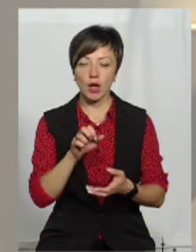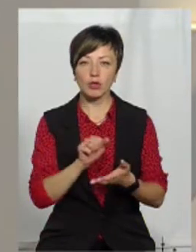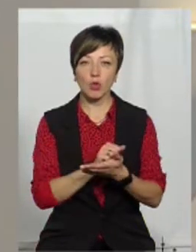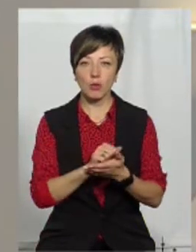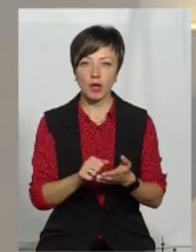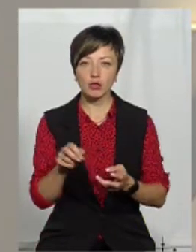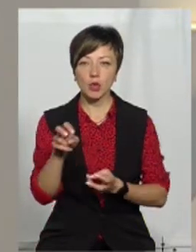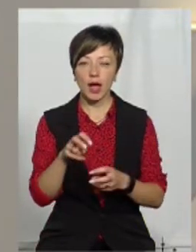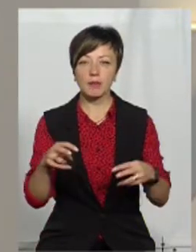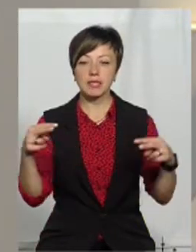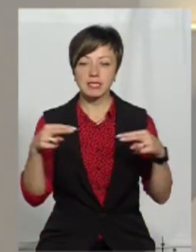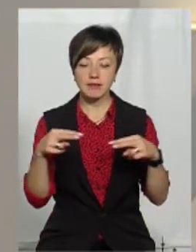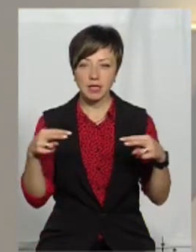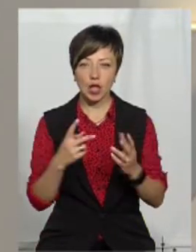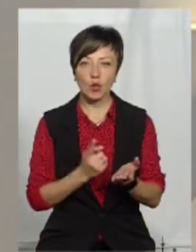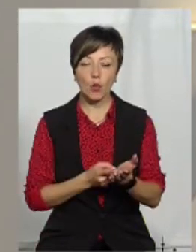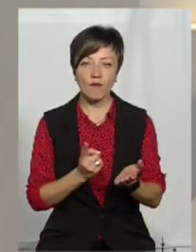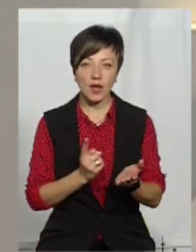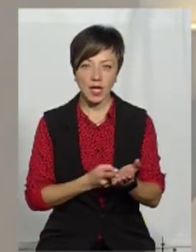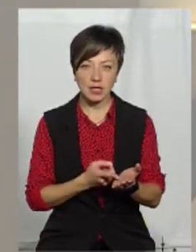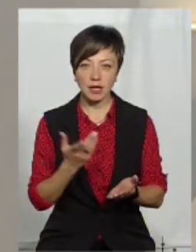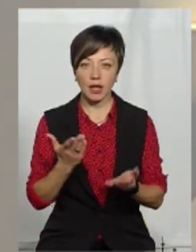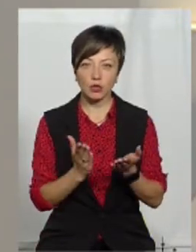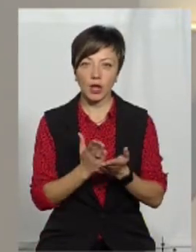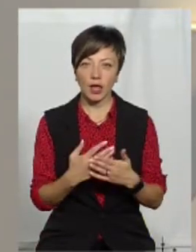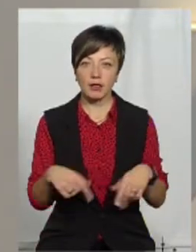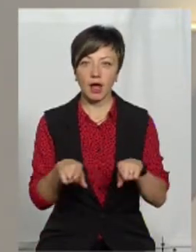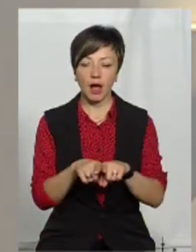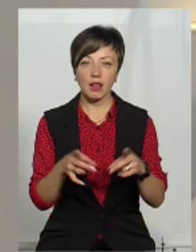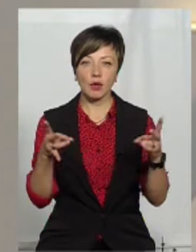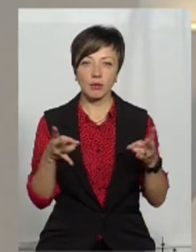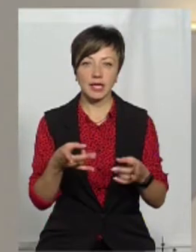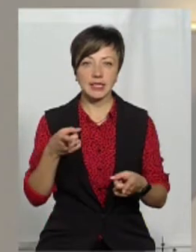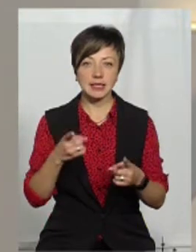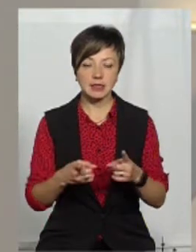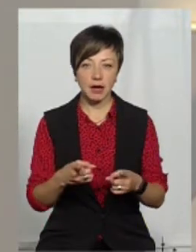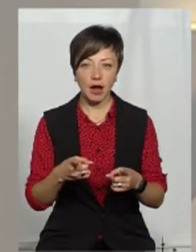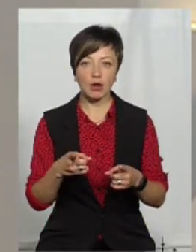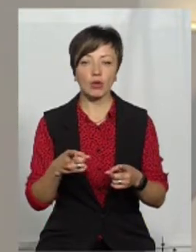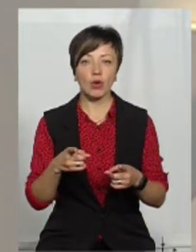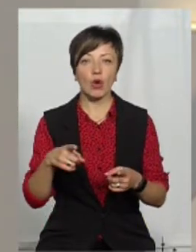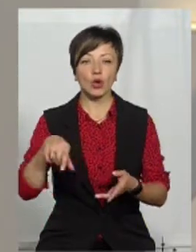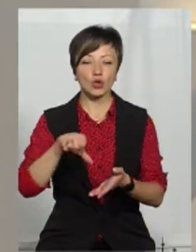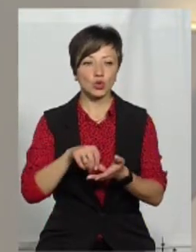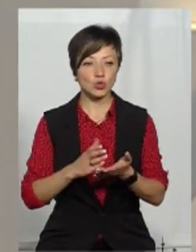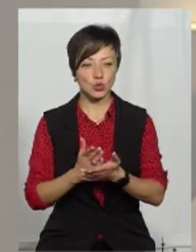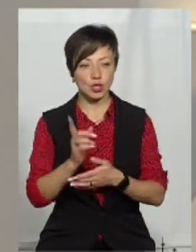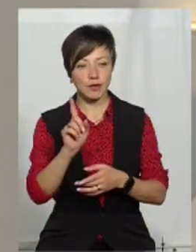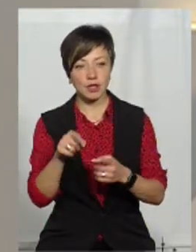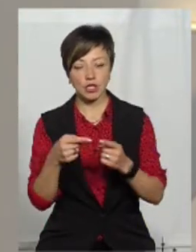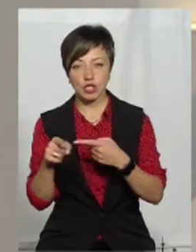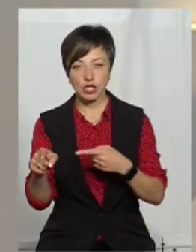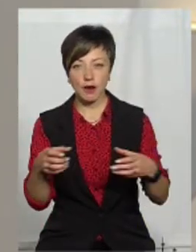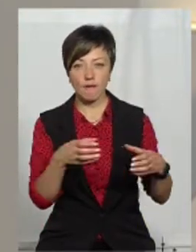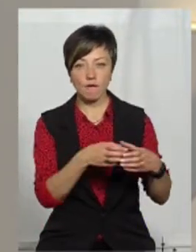свідків, шукаємо можливості довести, якщо є така необхідність дійсно реального служіння в тих чи інших